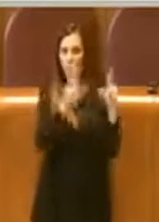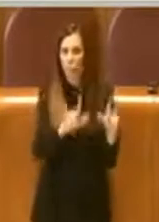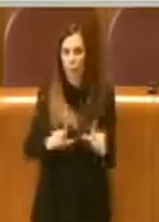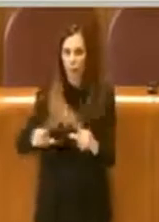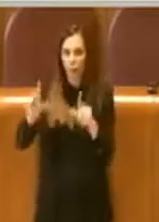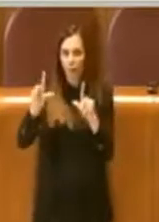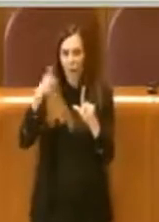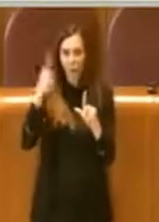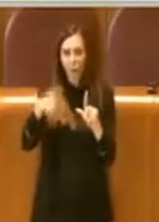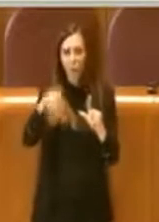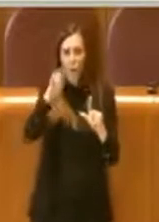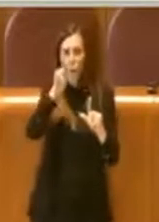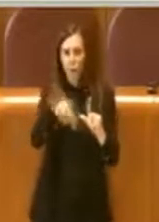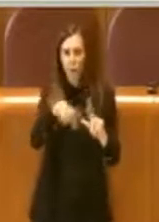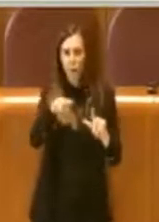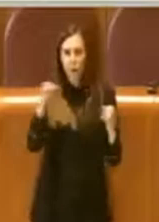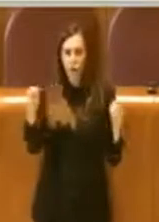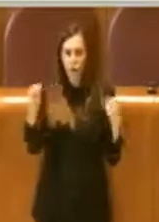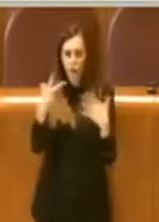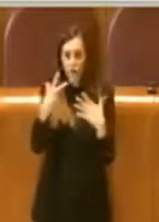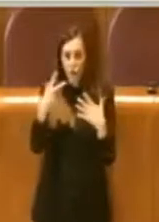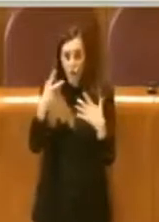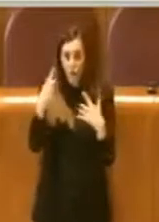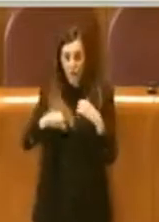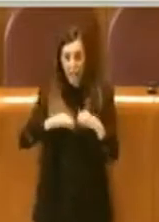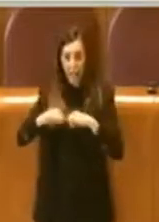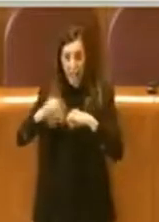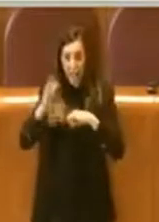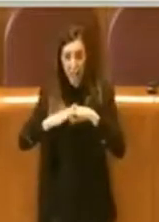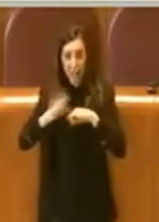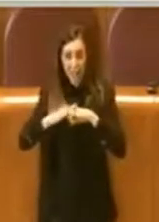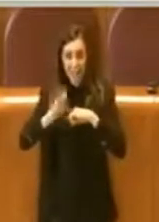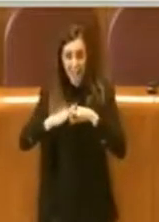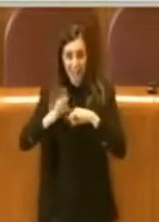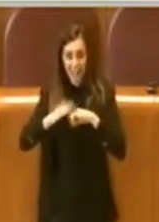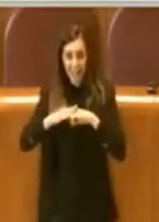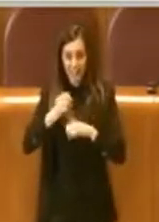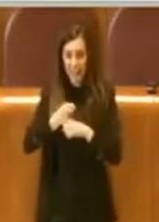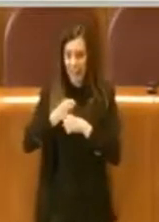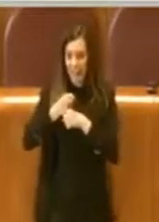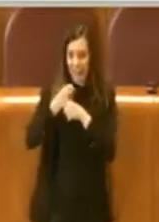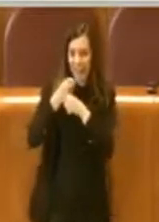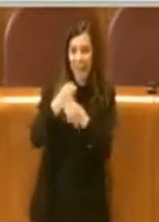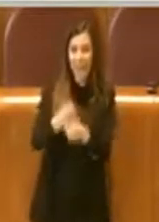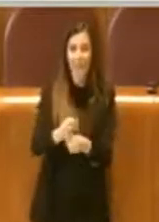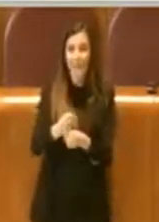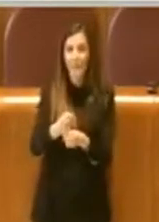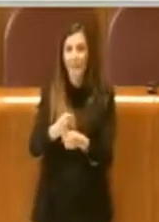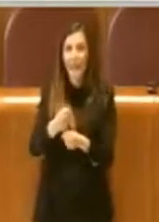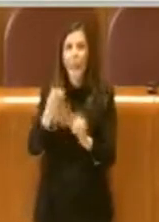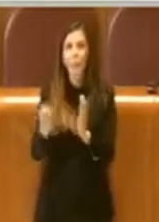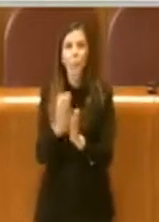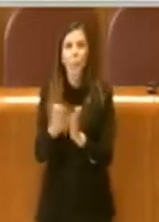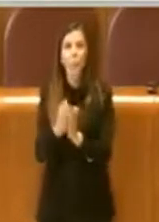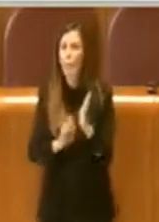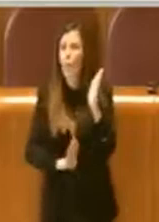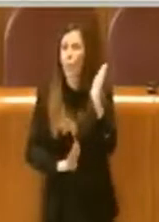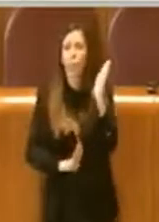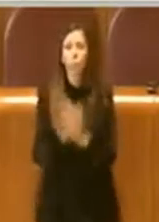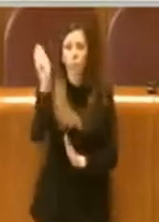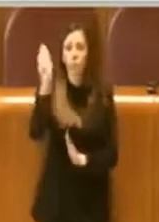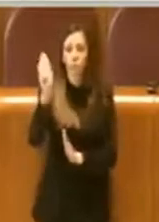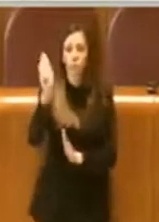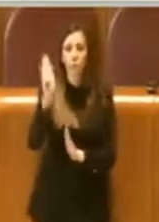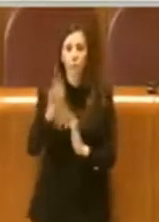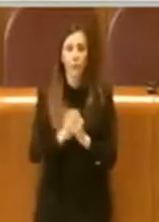il 2018, sotto questa amministrazione, rappresenta il picco produttivo,